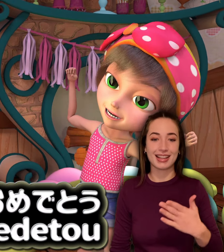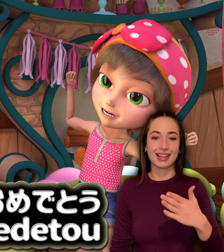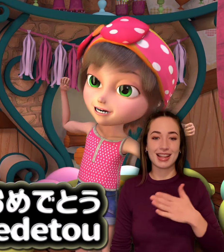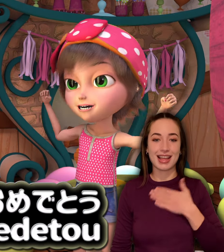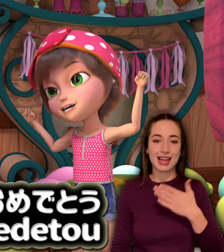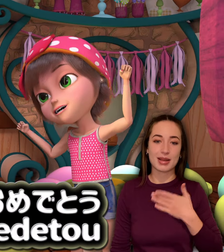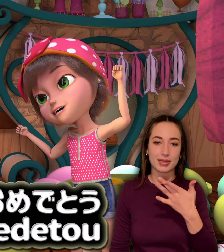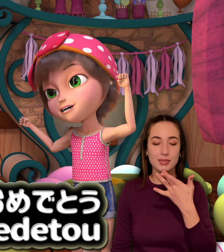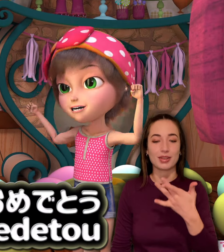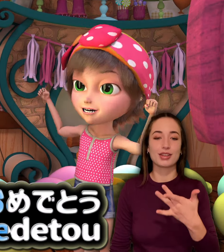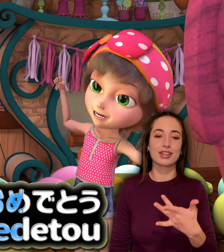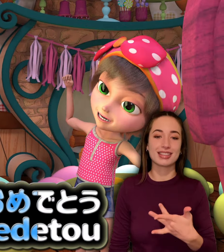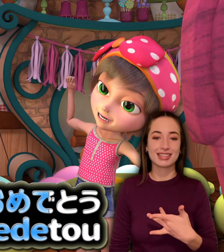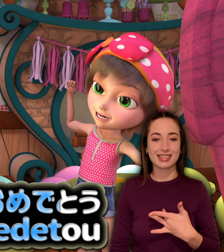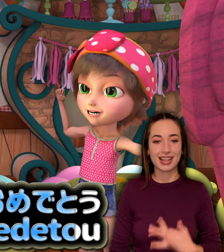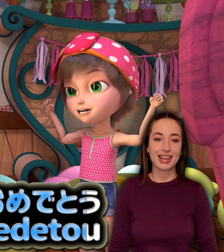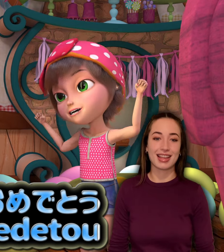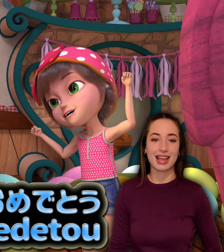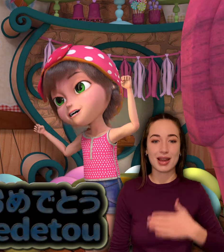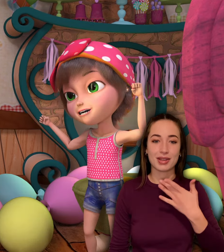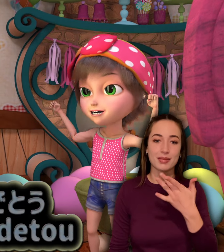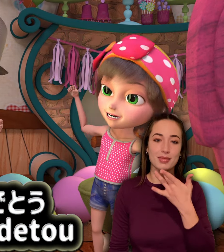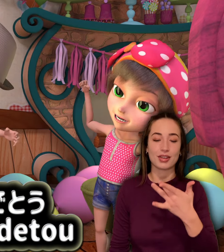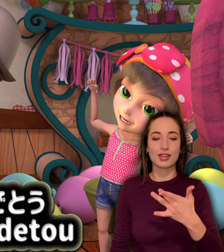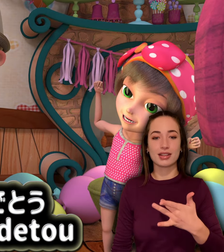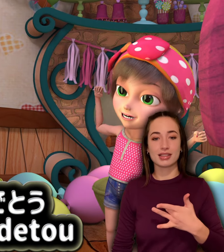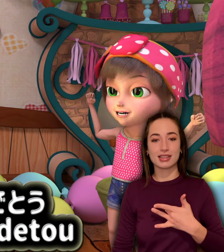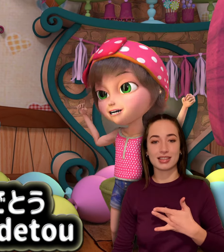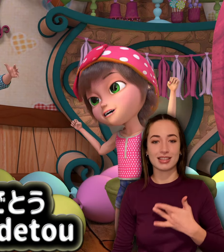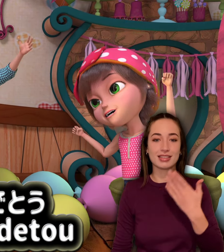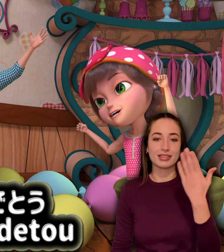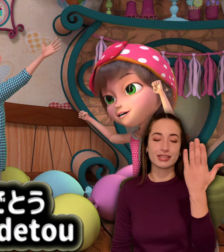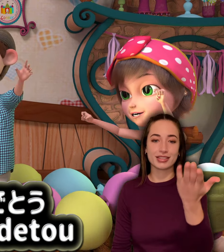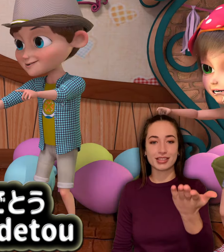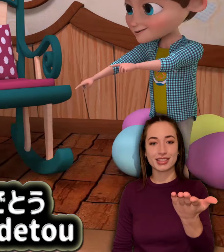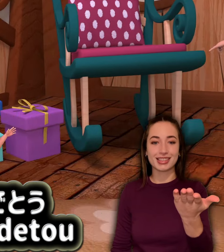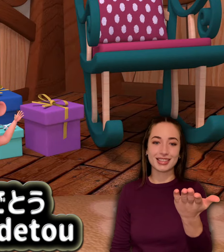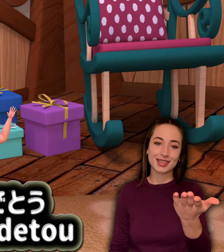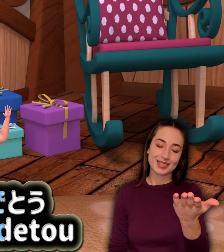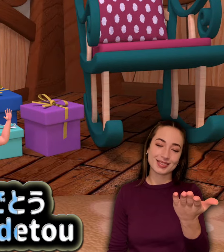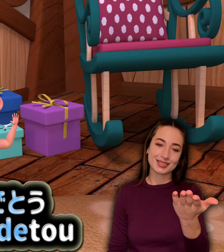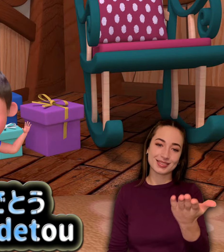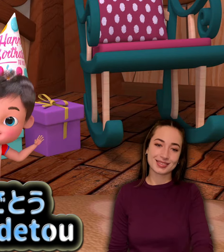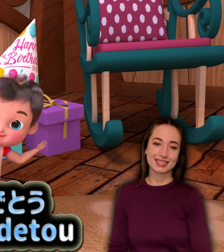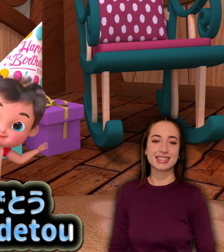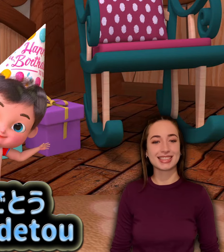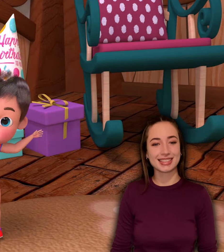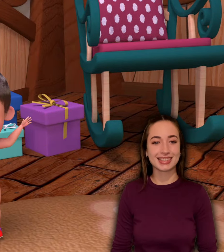誕生日おめでとう歌を歌え